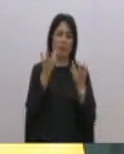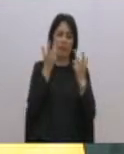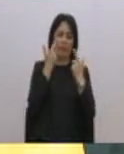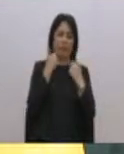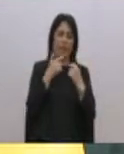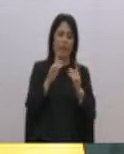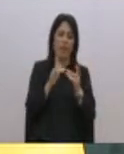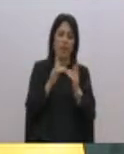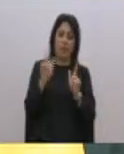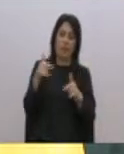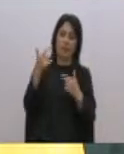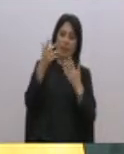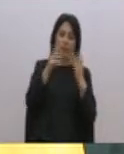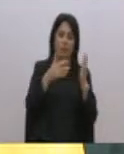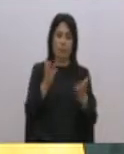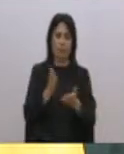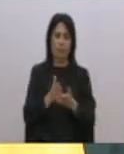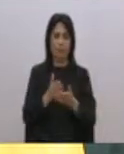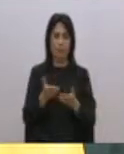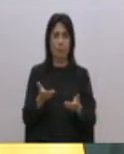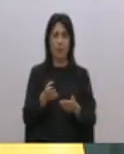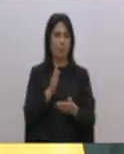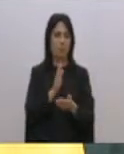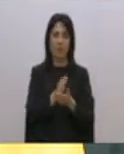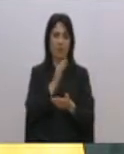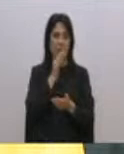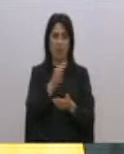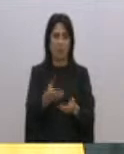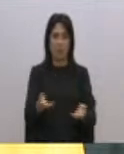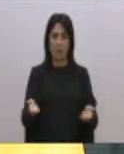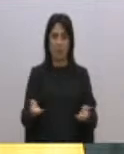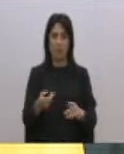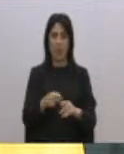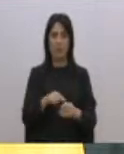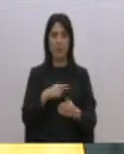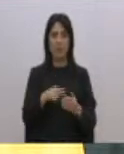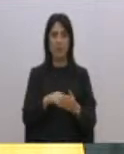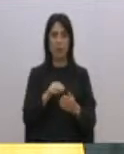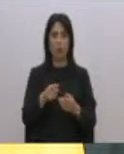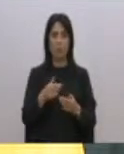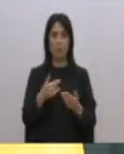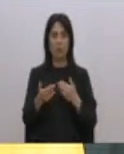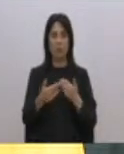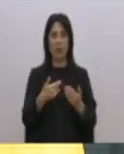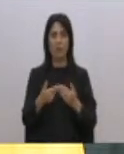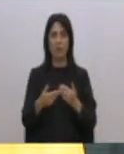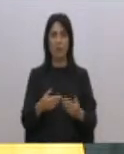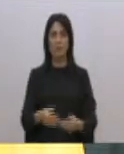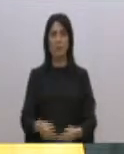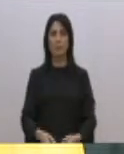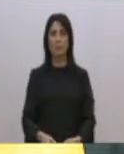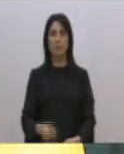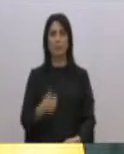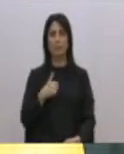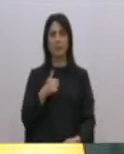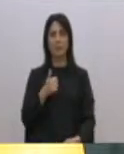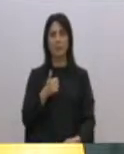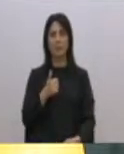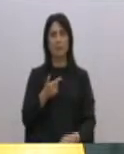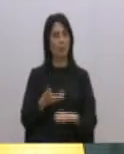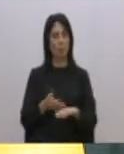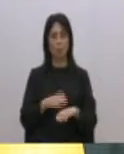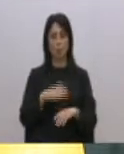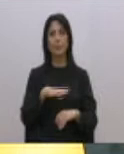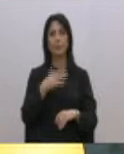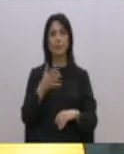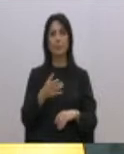ამიტომ ხა პირდაპირ გეტყვით რომ ამ საკითხთან მიმართებით მე რთულად